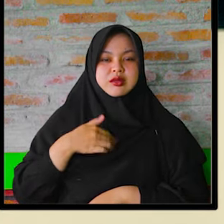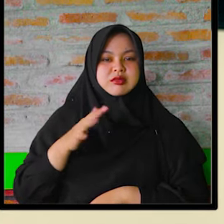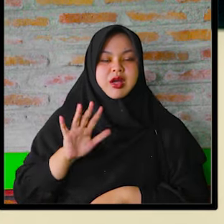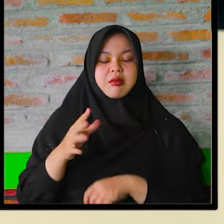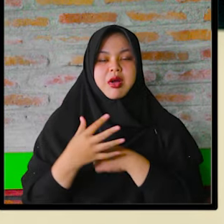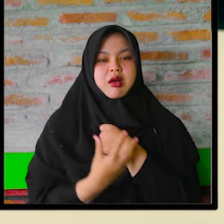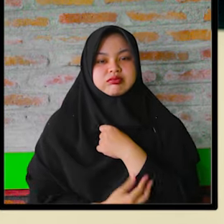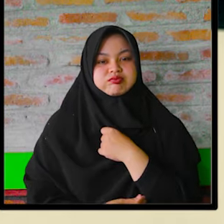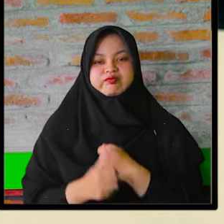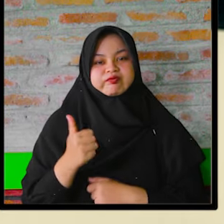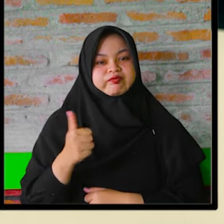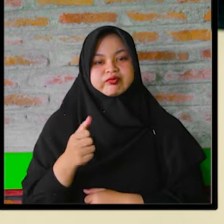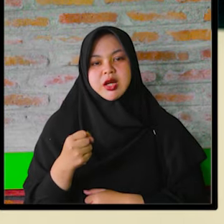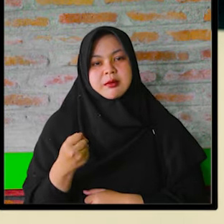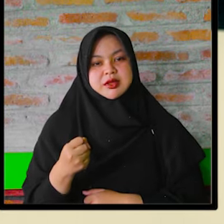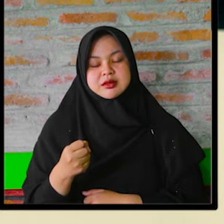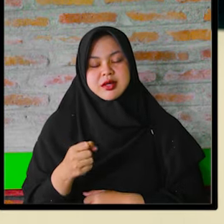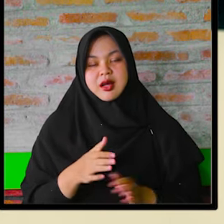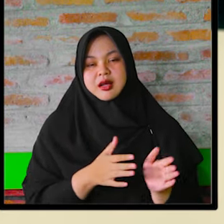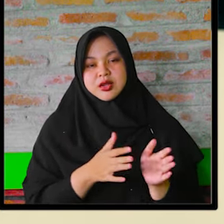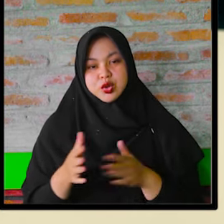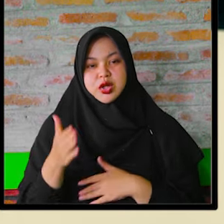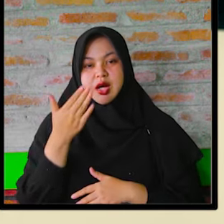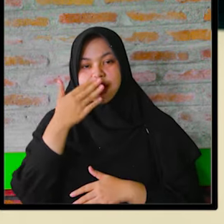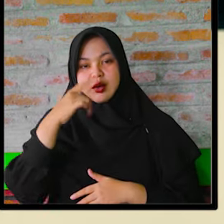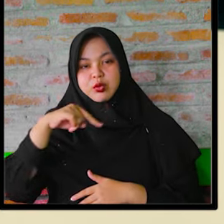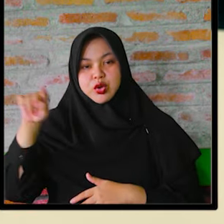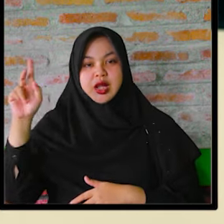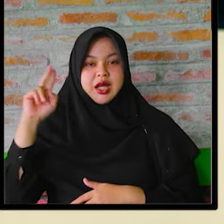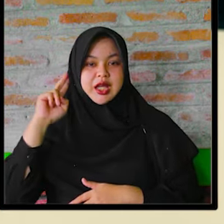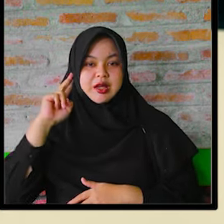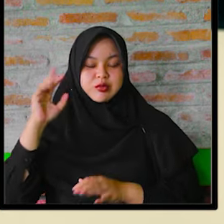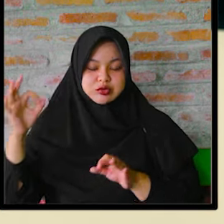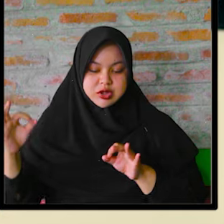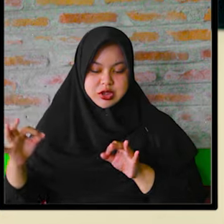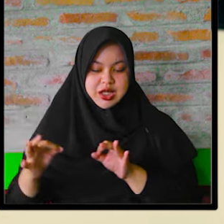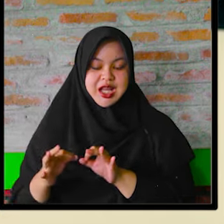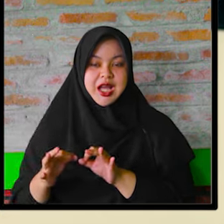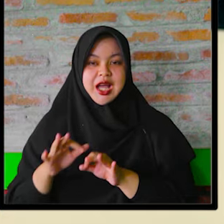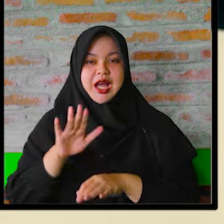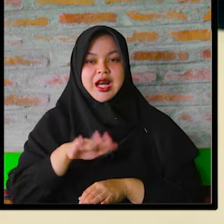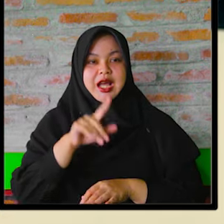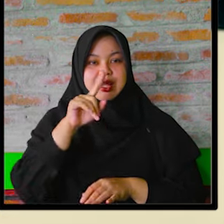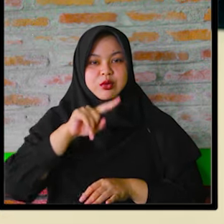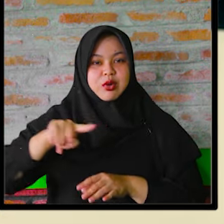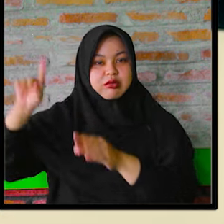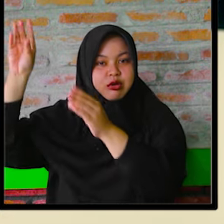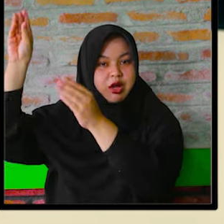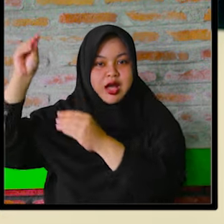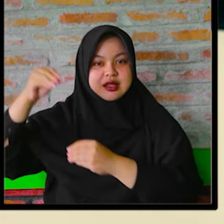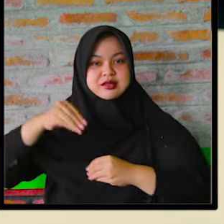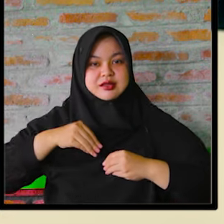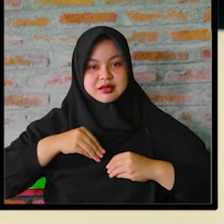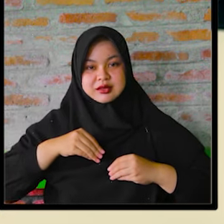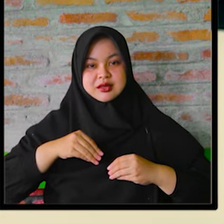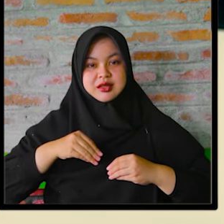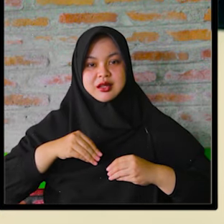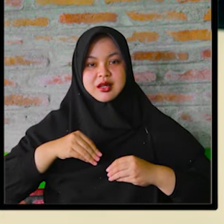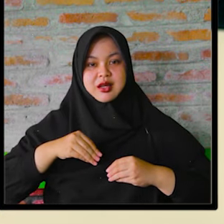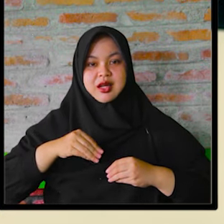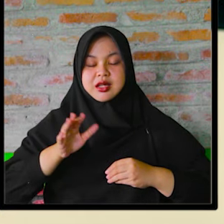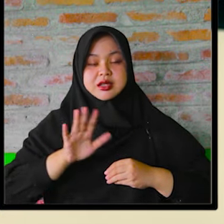seterusnya Alhamdulillah ibunya kemudian kita dekati anak itu anugerah jangan sampai apa namanya